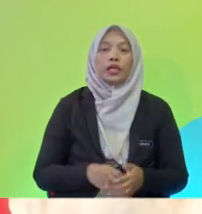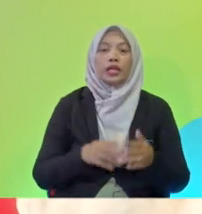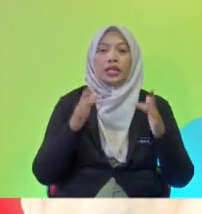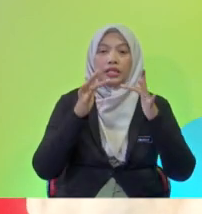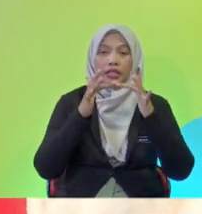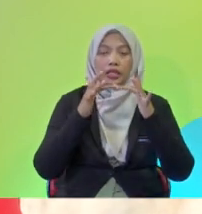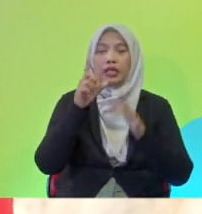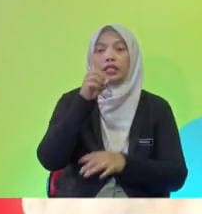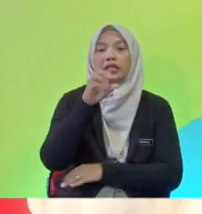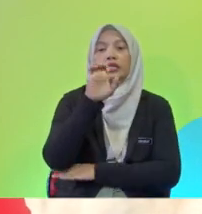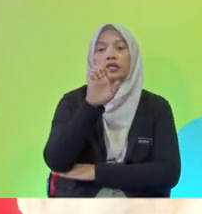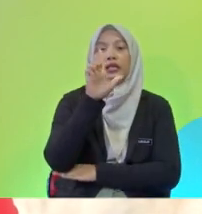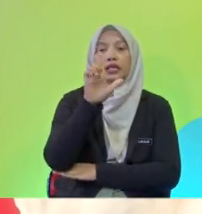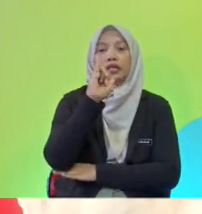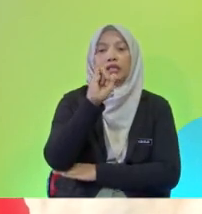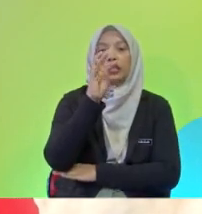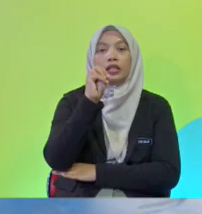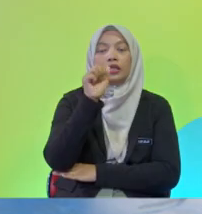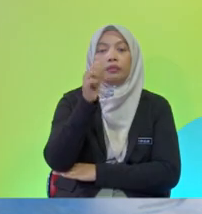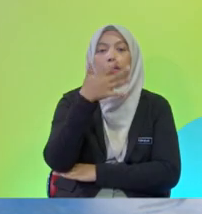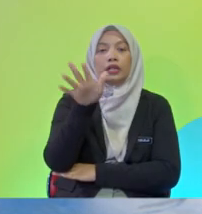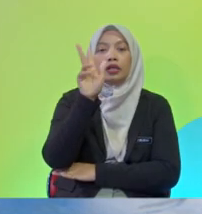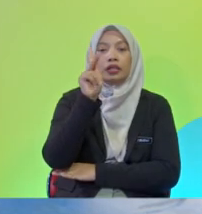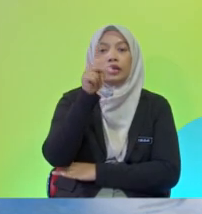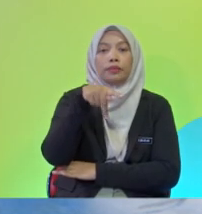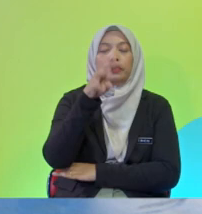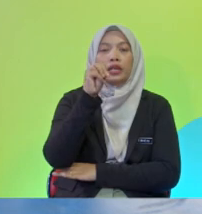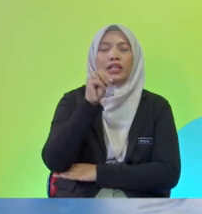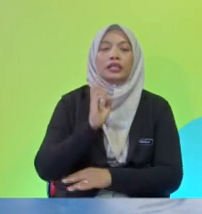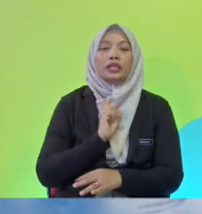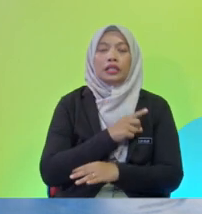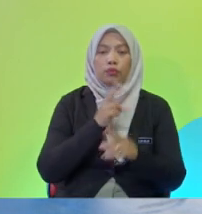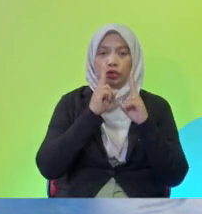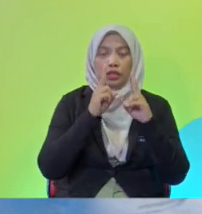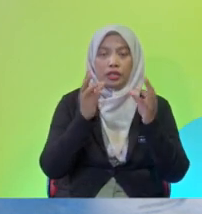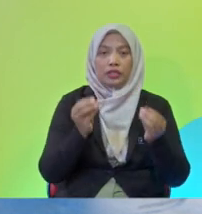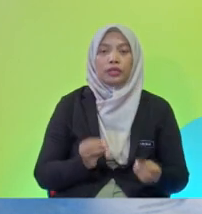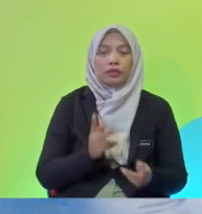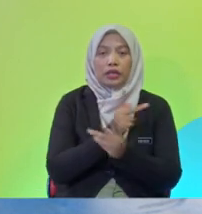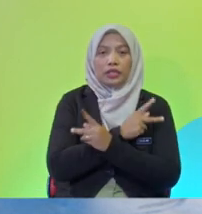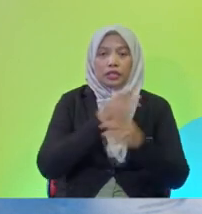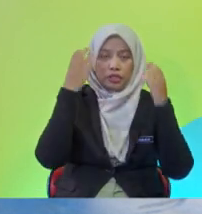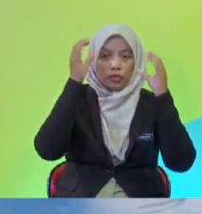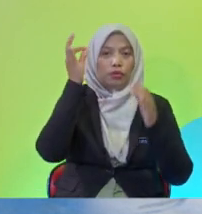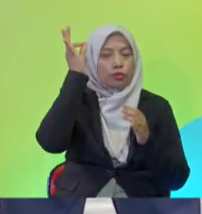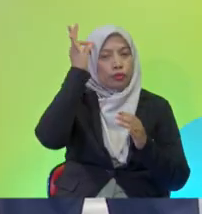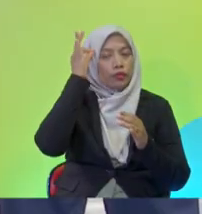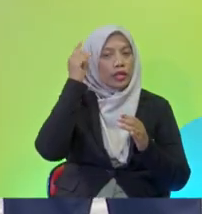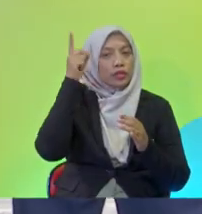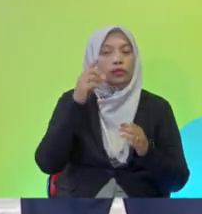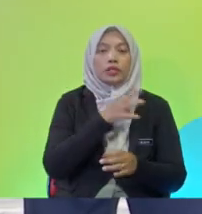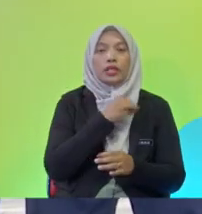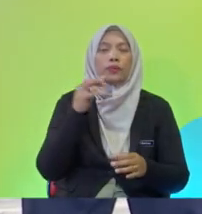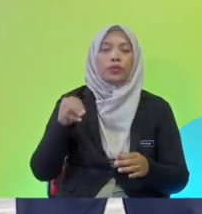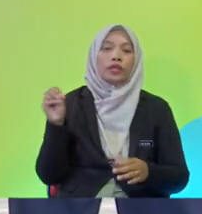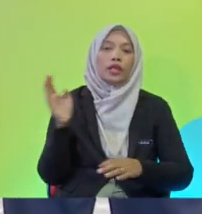di pelantar di 5KPM. Itu dia. Dan kita nak ucapkan terima kasih kepada Cikgu Faizul dan juga murid-murid